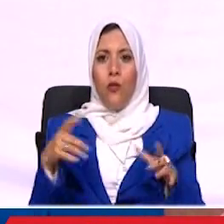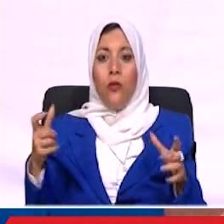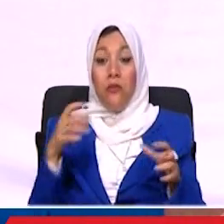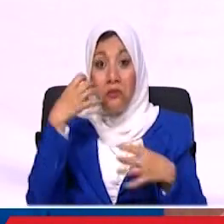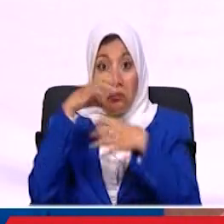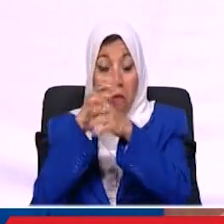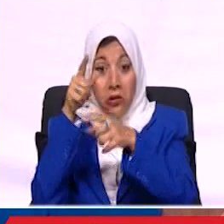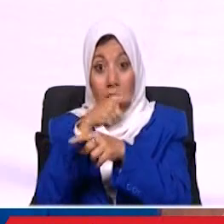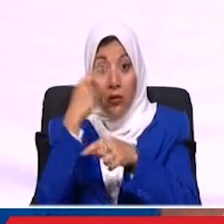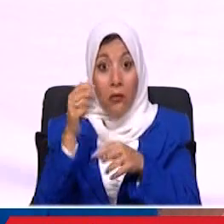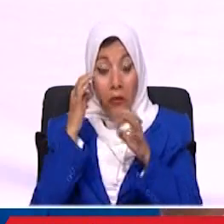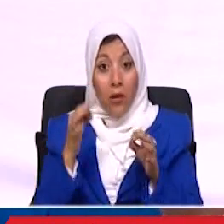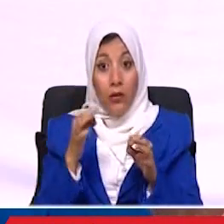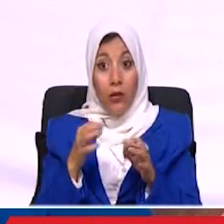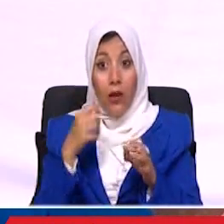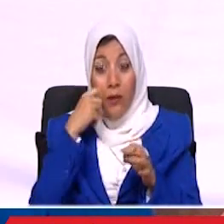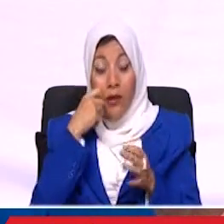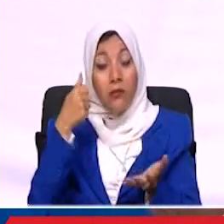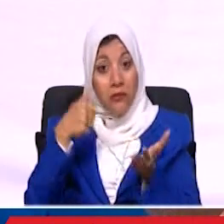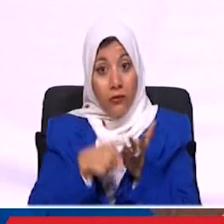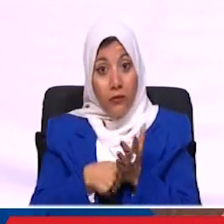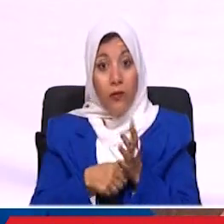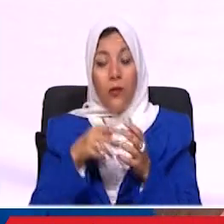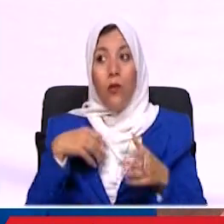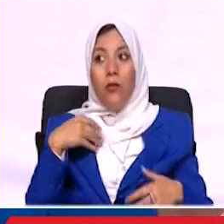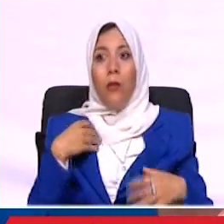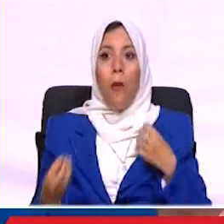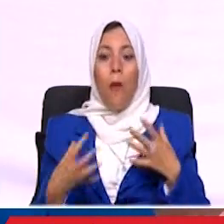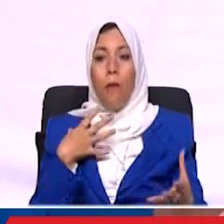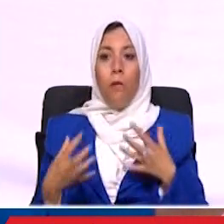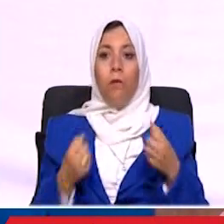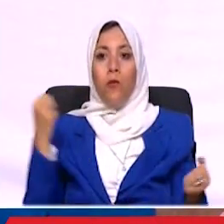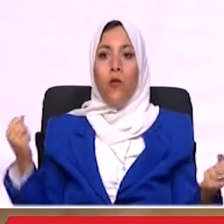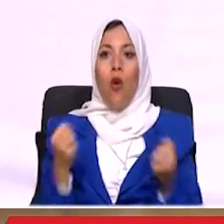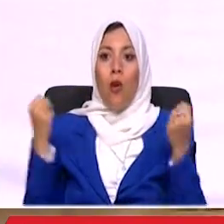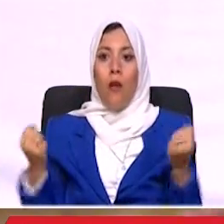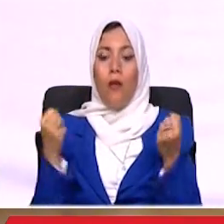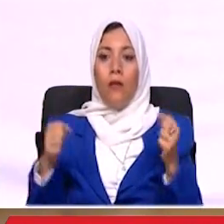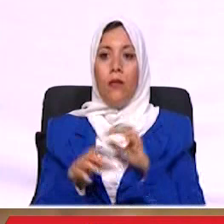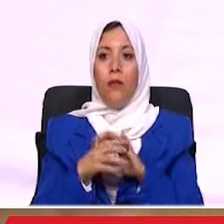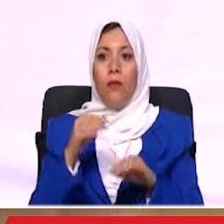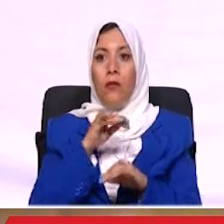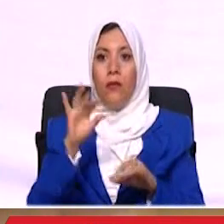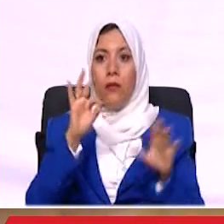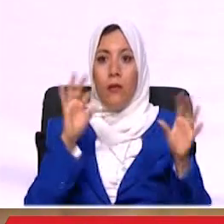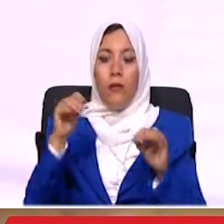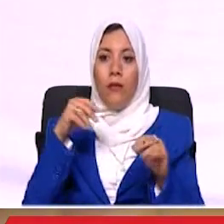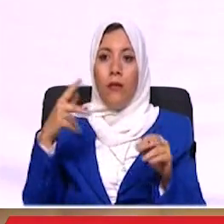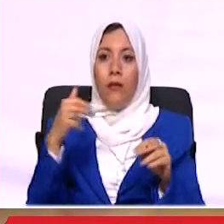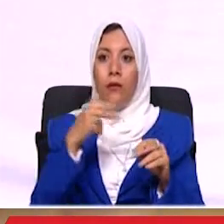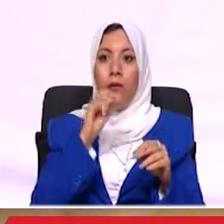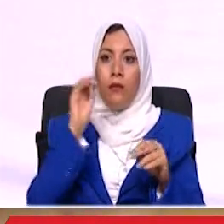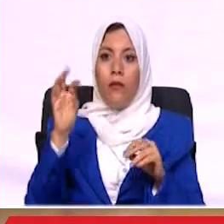يقول المشهد، فلقيت ان الموضوع عمل بصمه وبوزيتيف جدا ليا. انا اظن انت تم حذف اغلب مشاهدك من